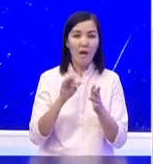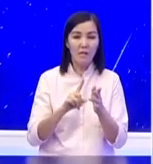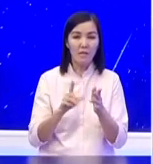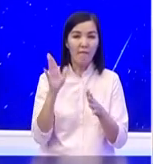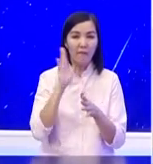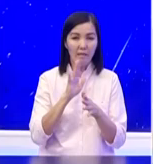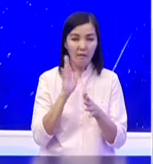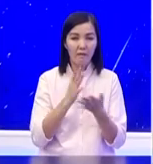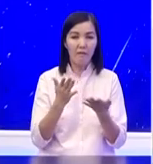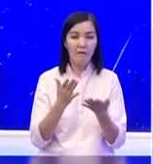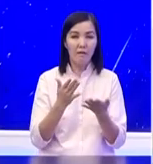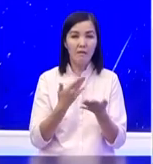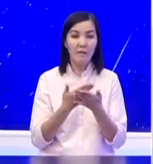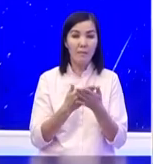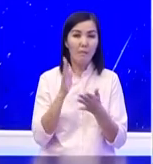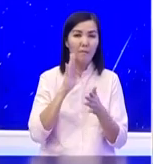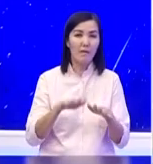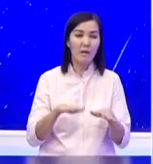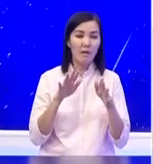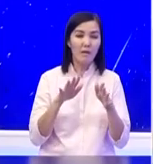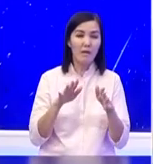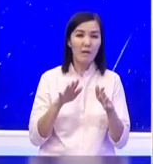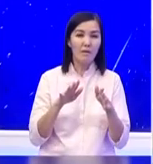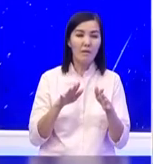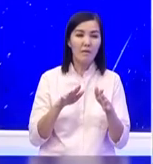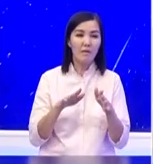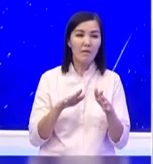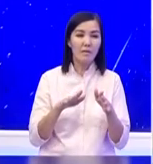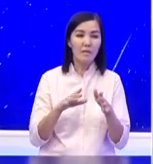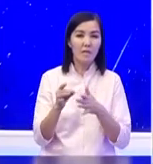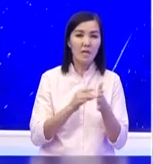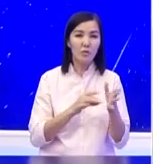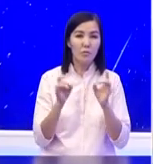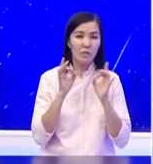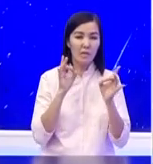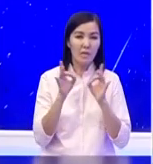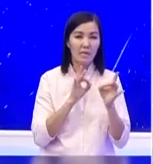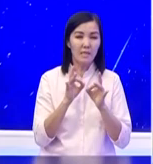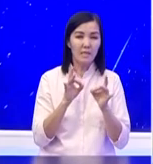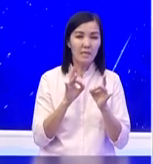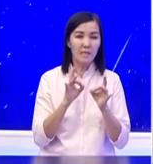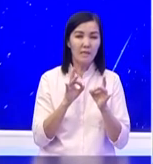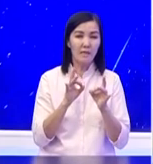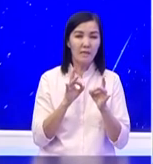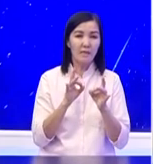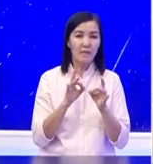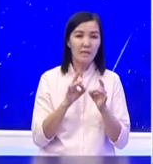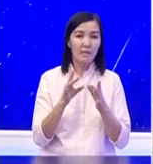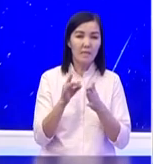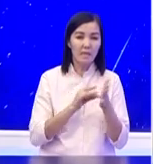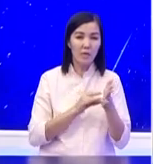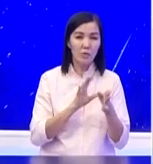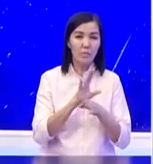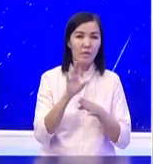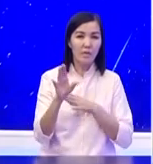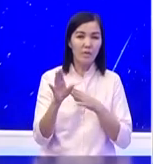если будет потопки воды или газа, будет сигнализация срабатывать, мы передаем всю сигнализацию к